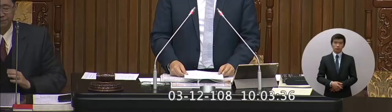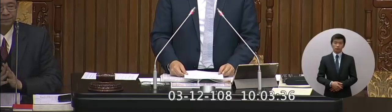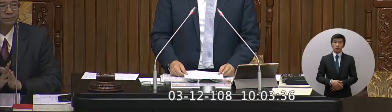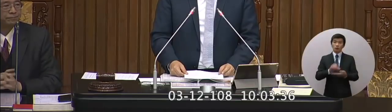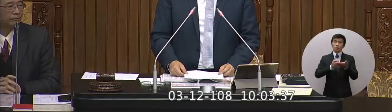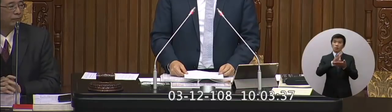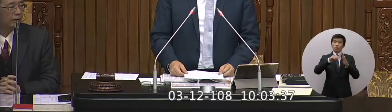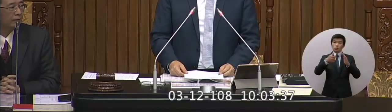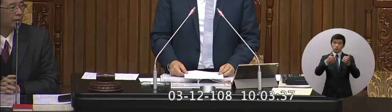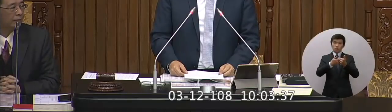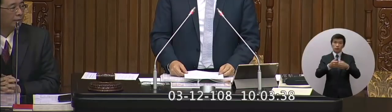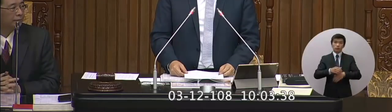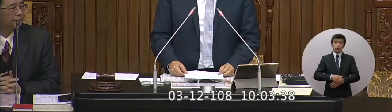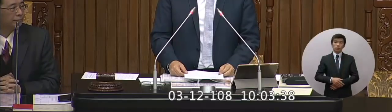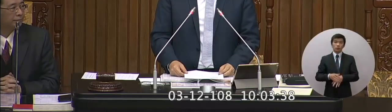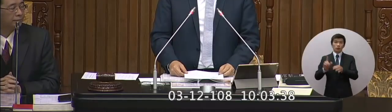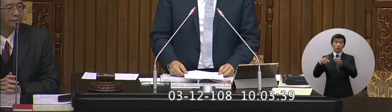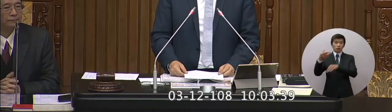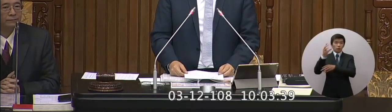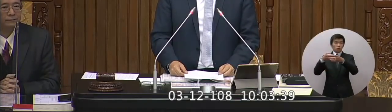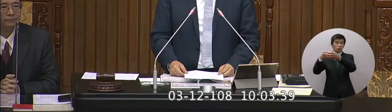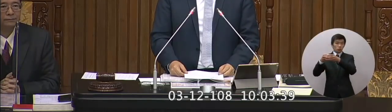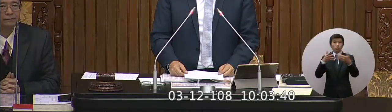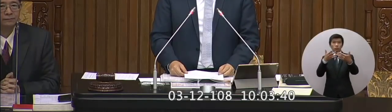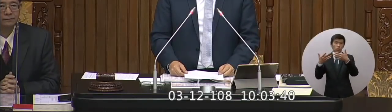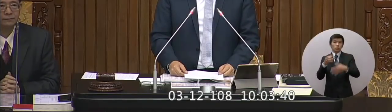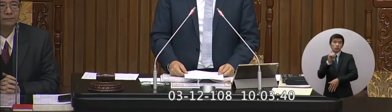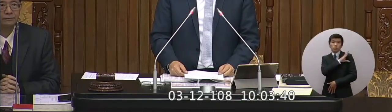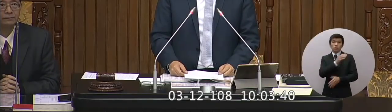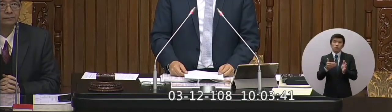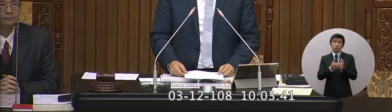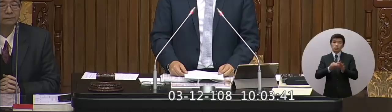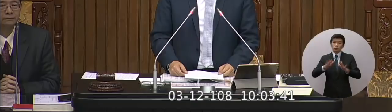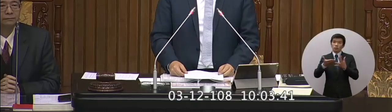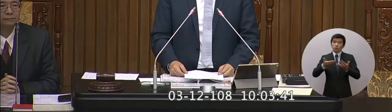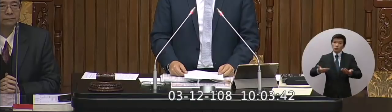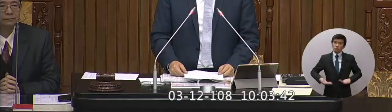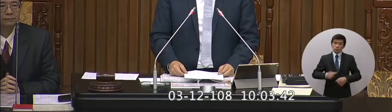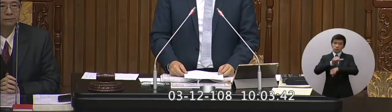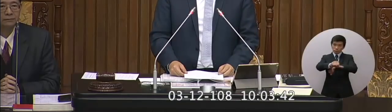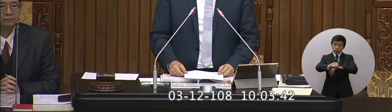报院会，报院会，财政组之质询已询答完毕，休息五分钟，